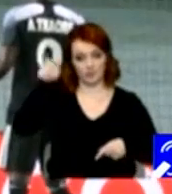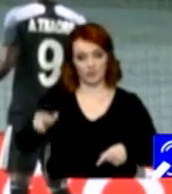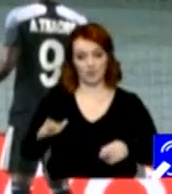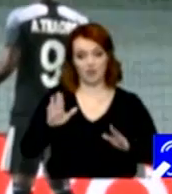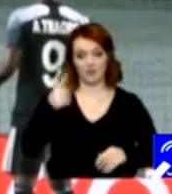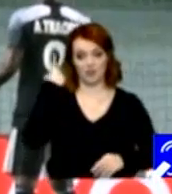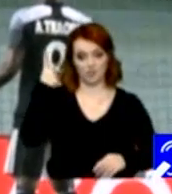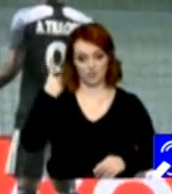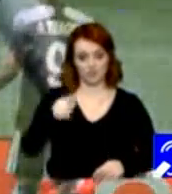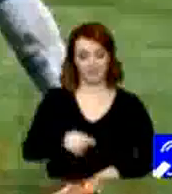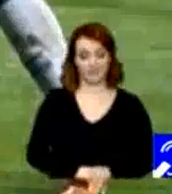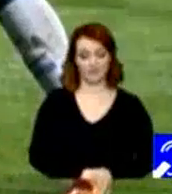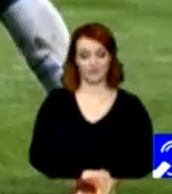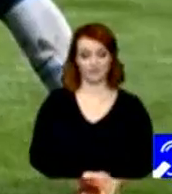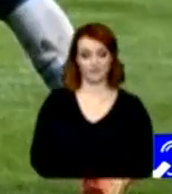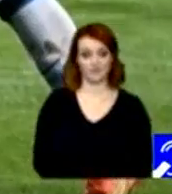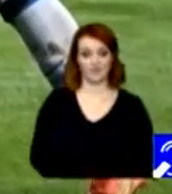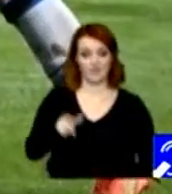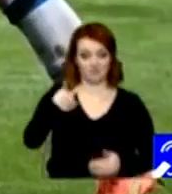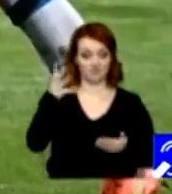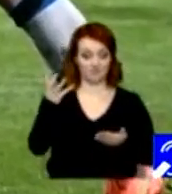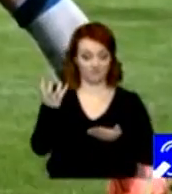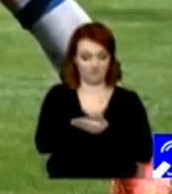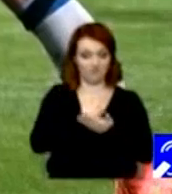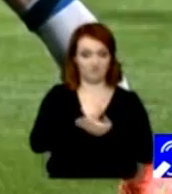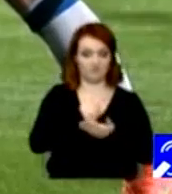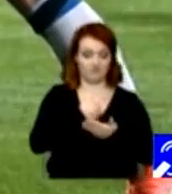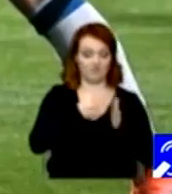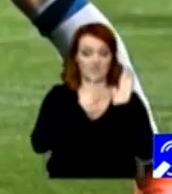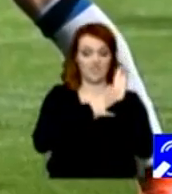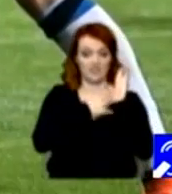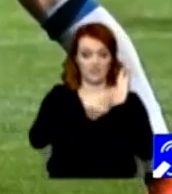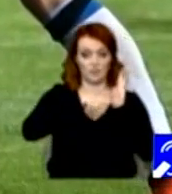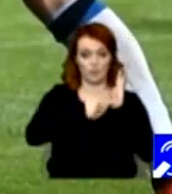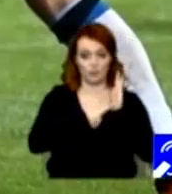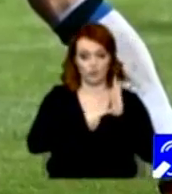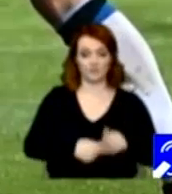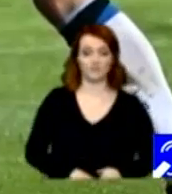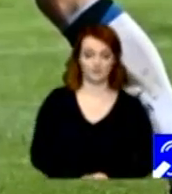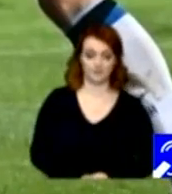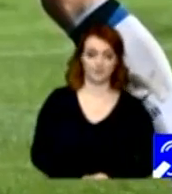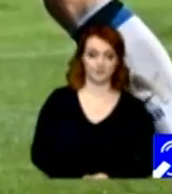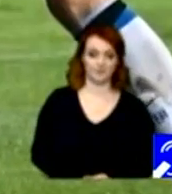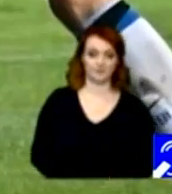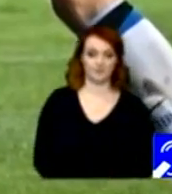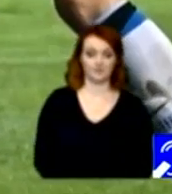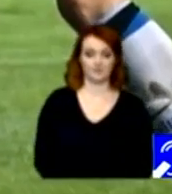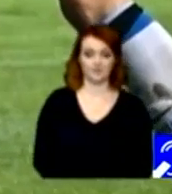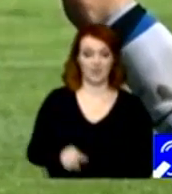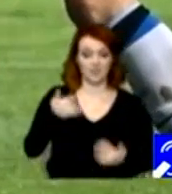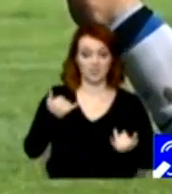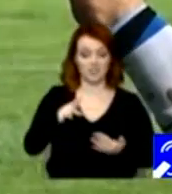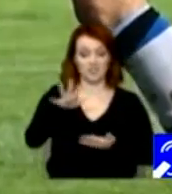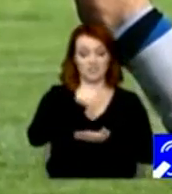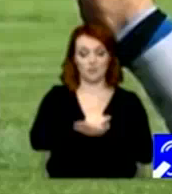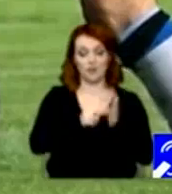Madrid a devenit lider în grupă cu noua nouă puncte Inter a urcat pe locul doi cu 7 puncte si urmată în clasament de istoricul